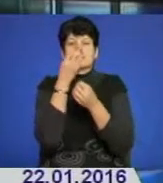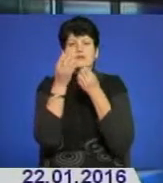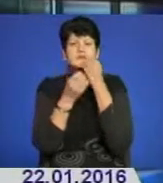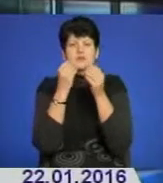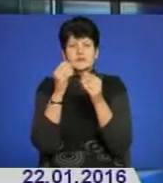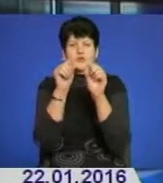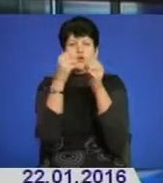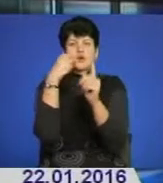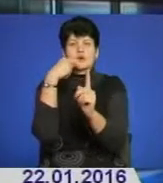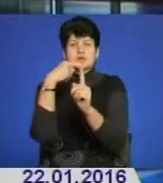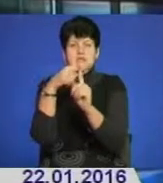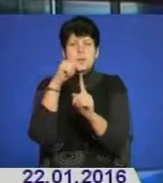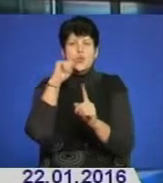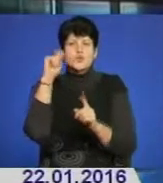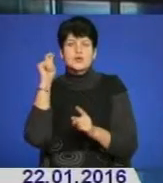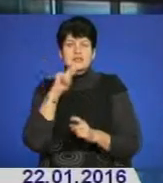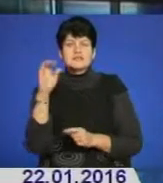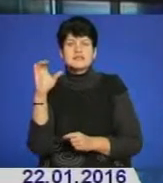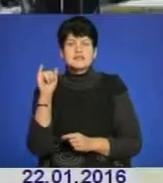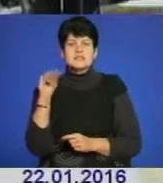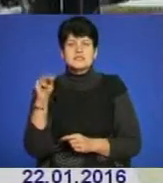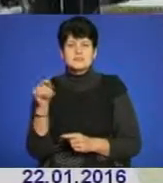хреста українським січовим стрільцям.